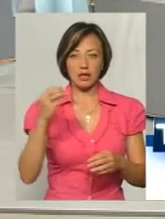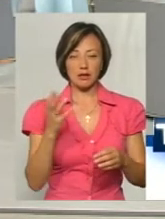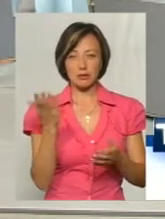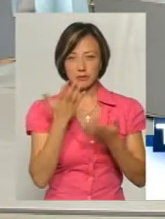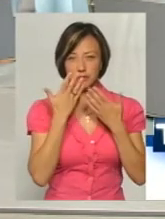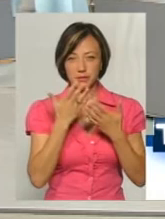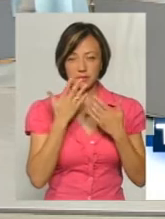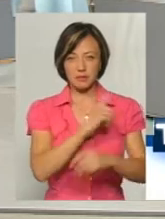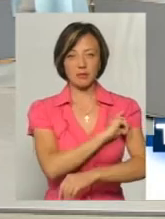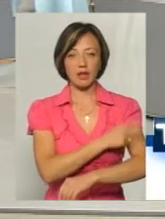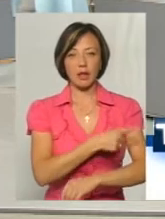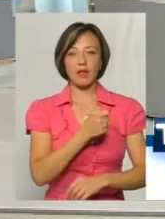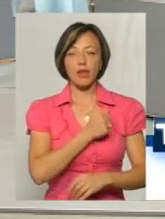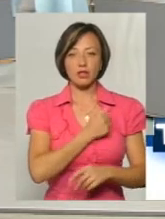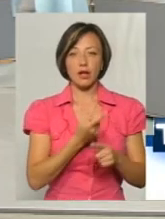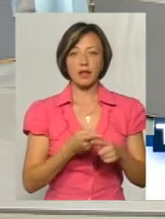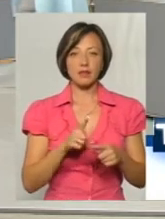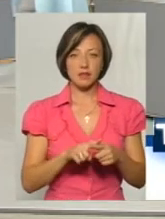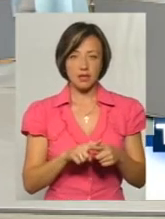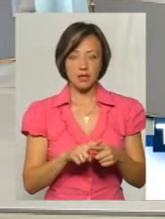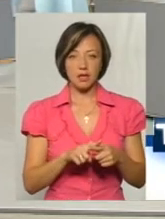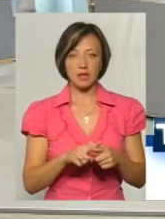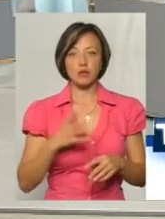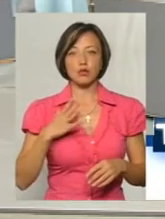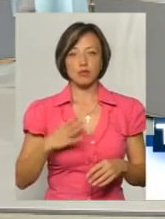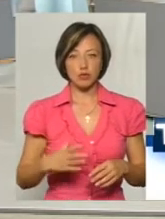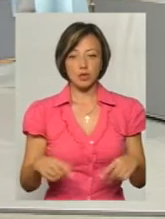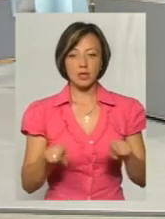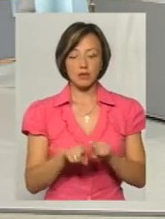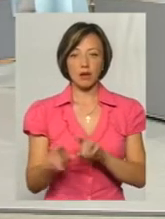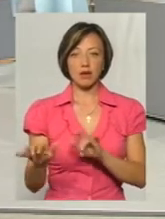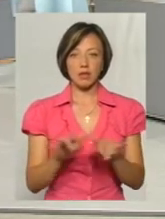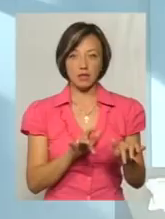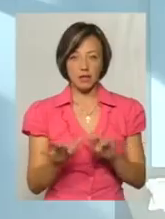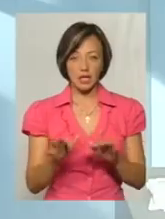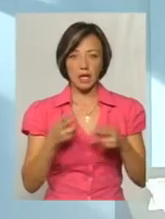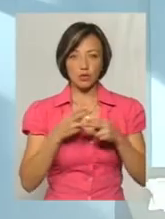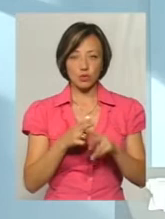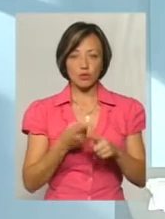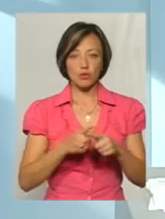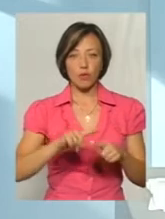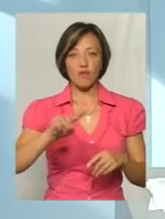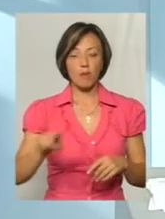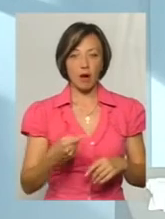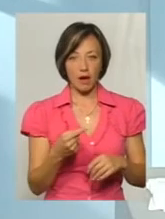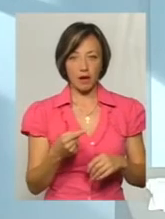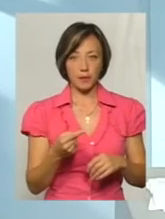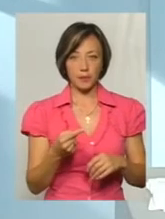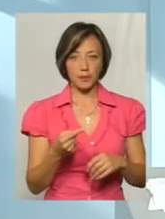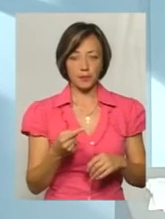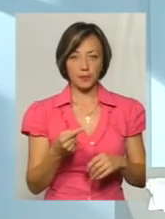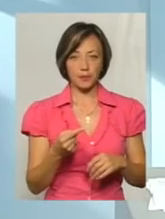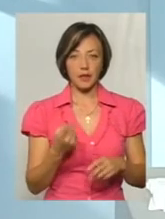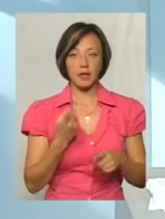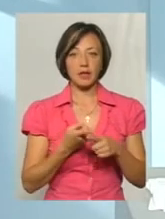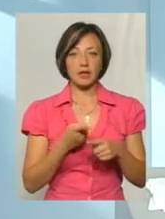скаржаться, але, на жаль, це ми змушені так діяти, інструкція цього вимагає.